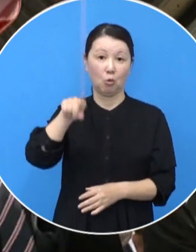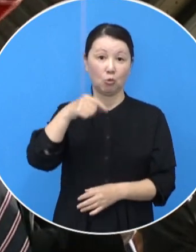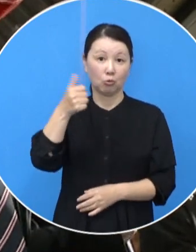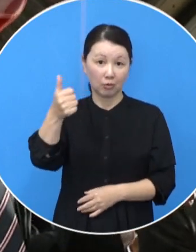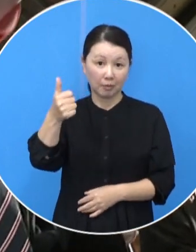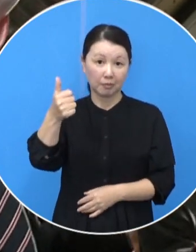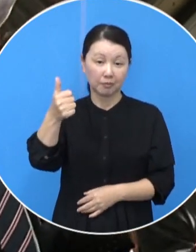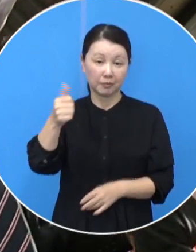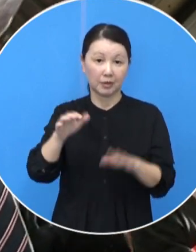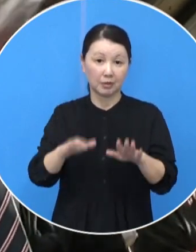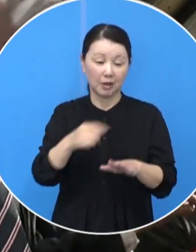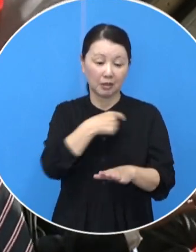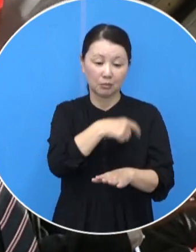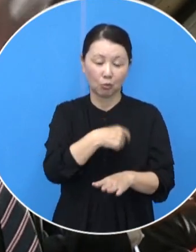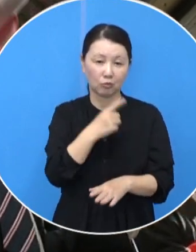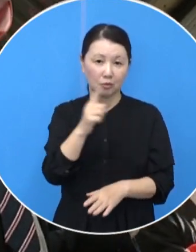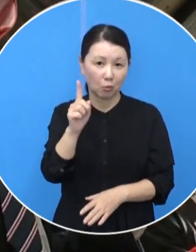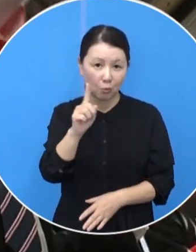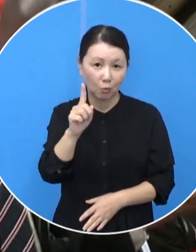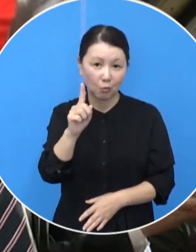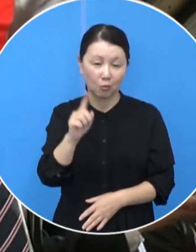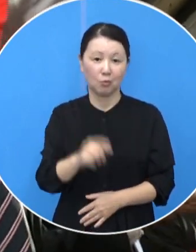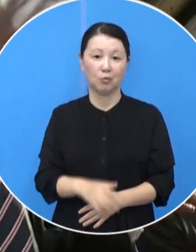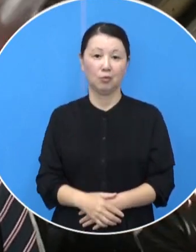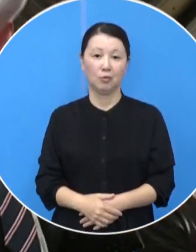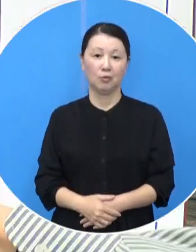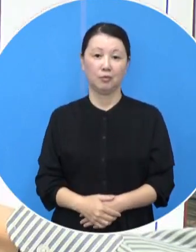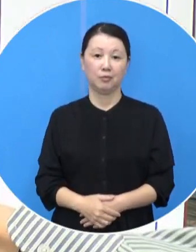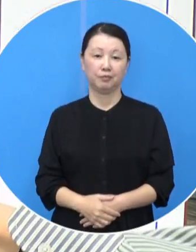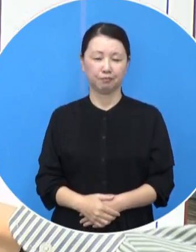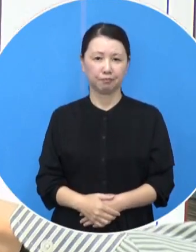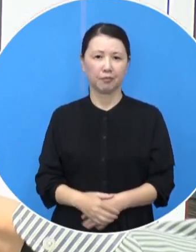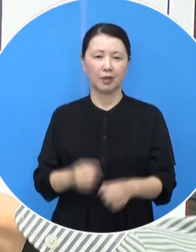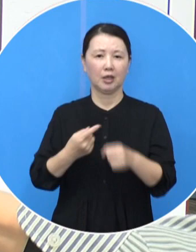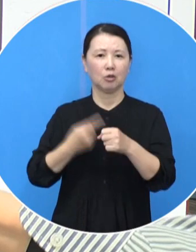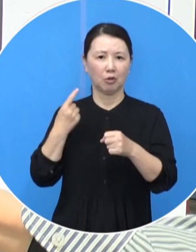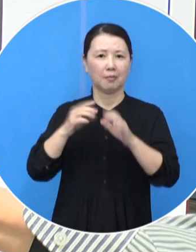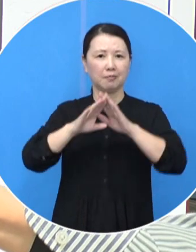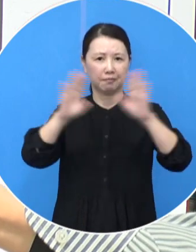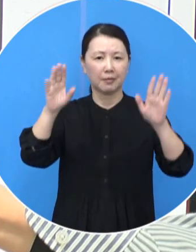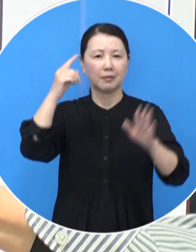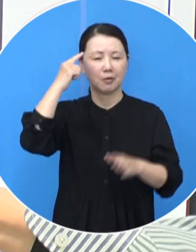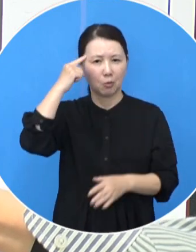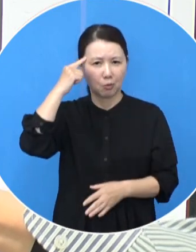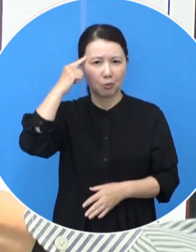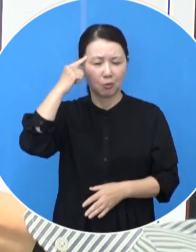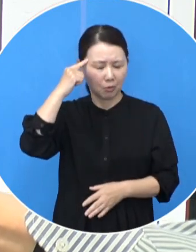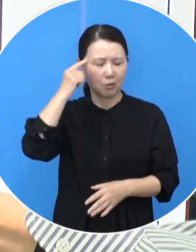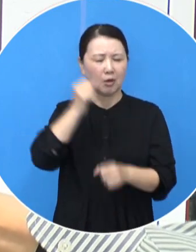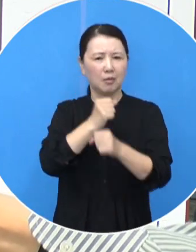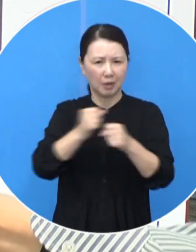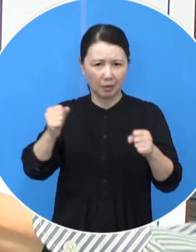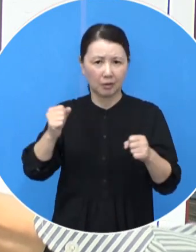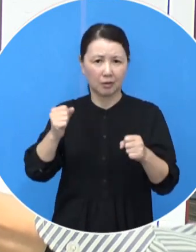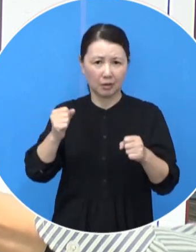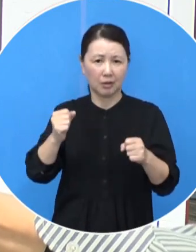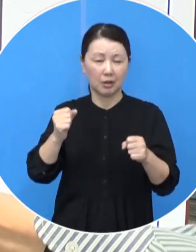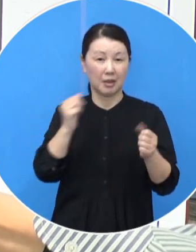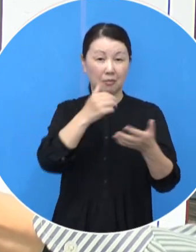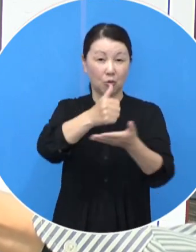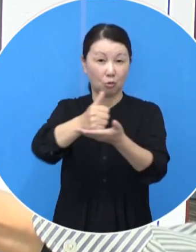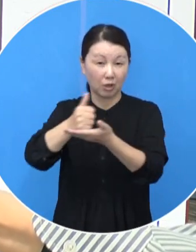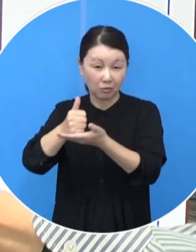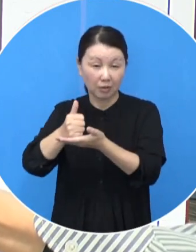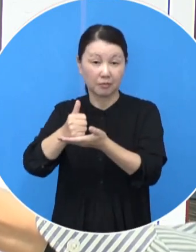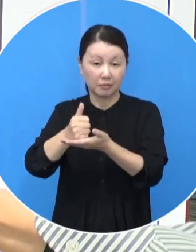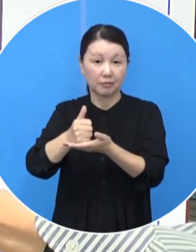さん。今の思いは、 本当去年もですね、本当はやろうとしてて、できなかった。でもやっぱりお客さん